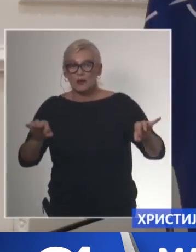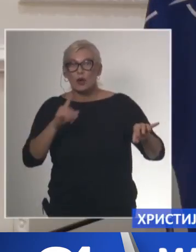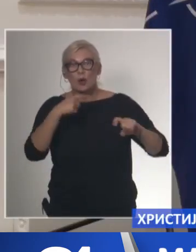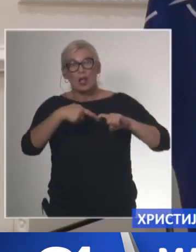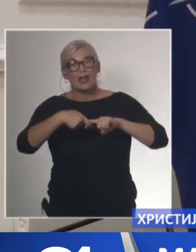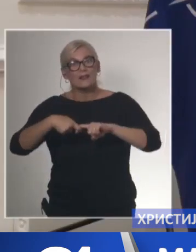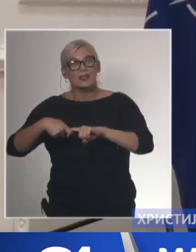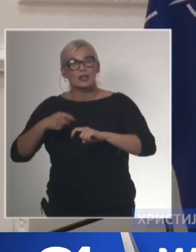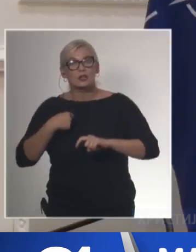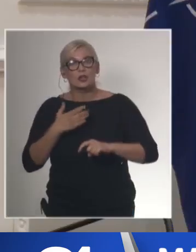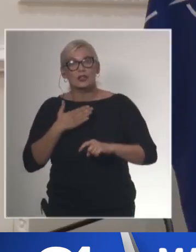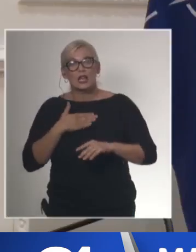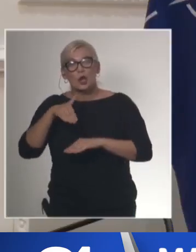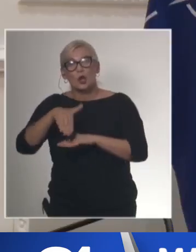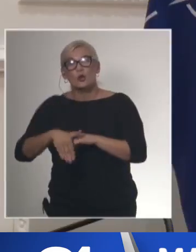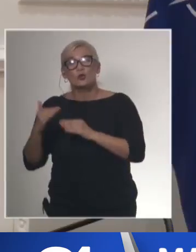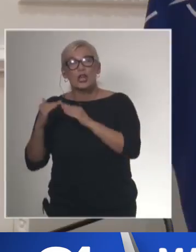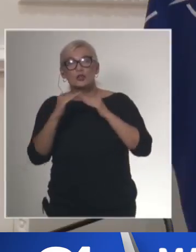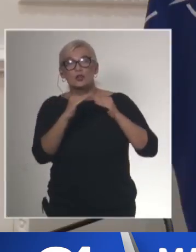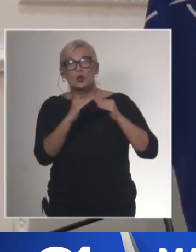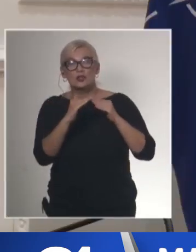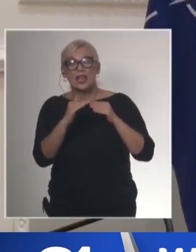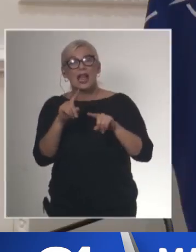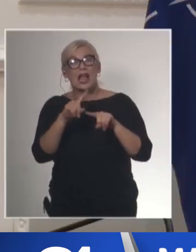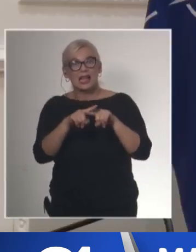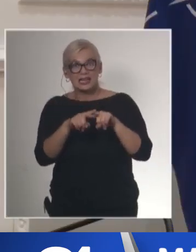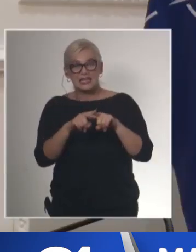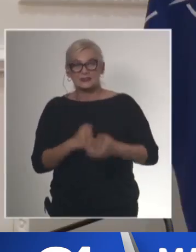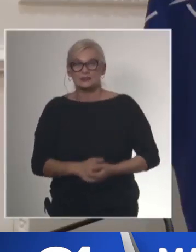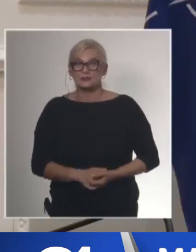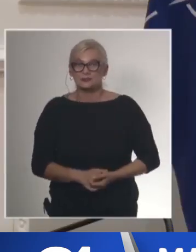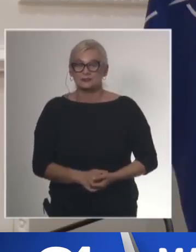поврзе со нашиот јужен сосед со Грција,